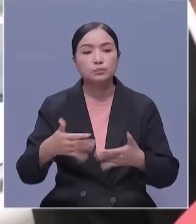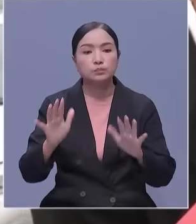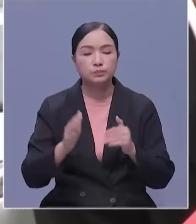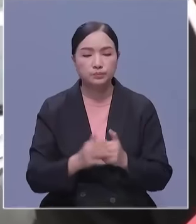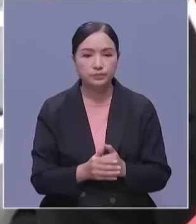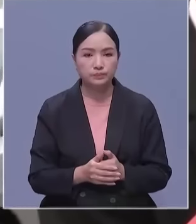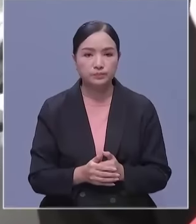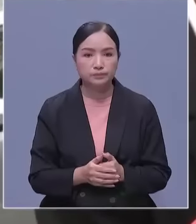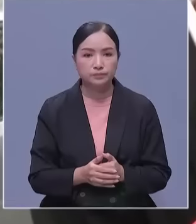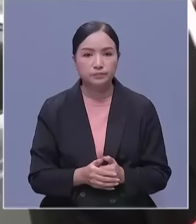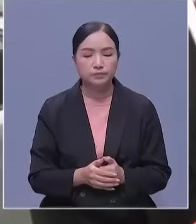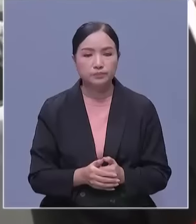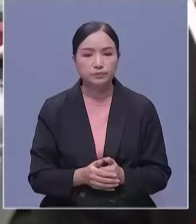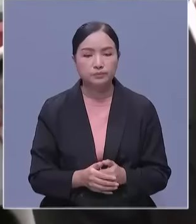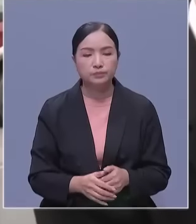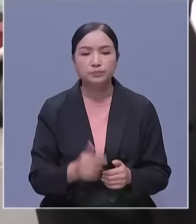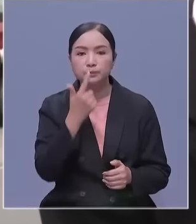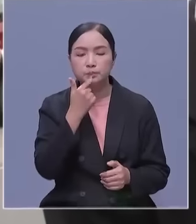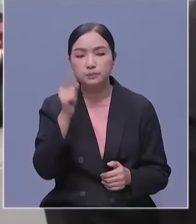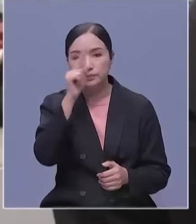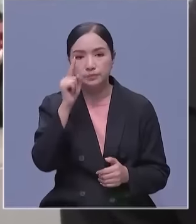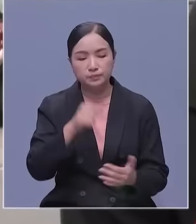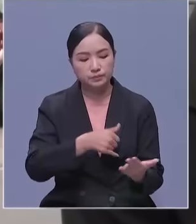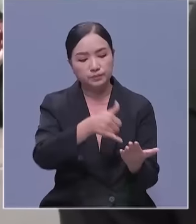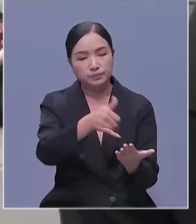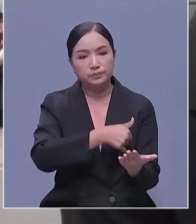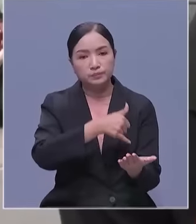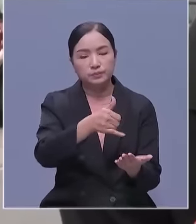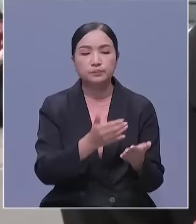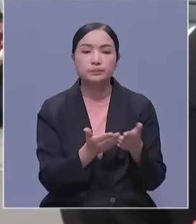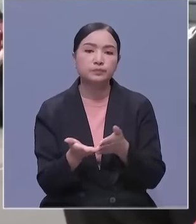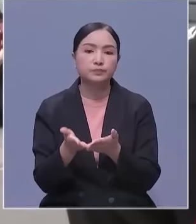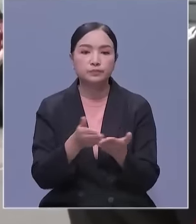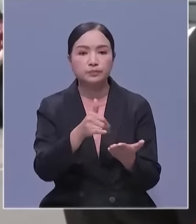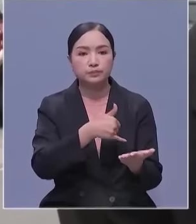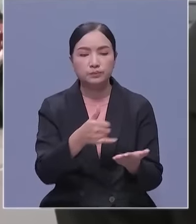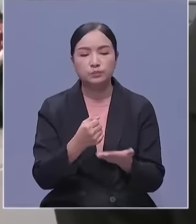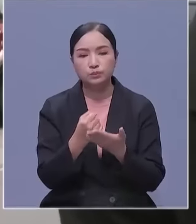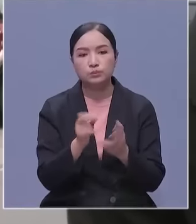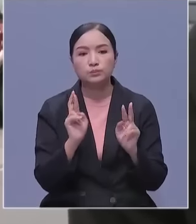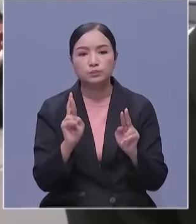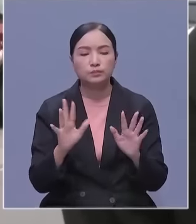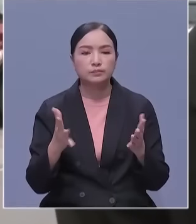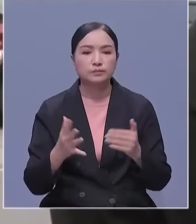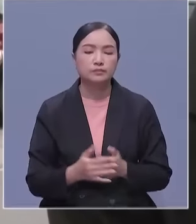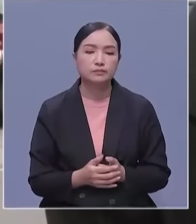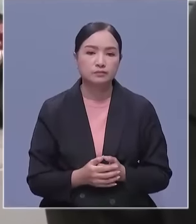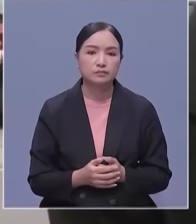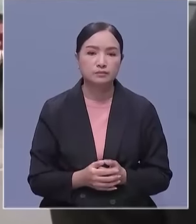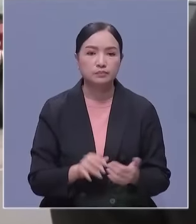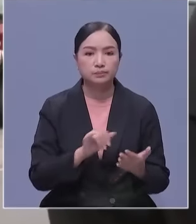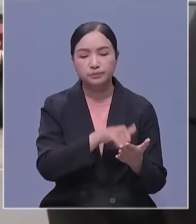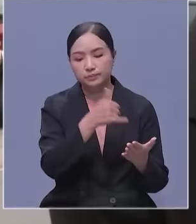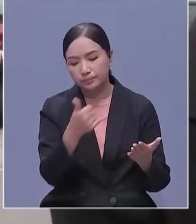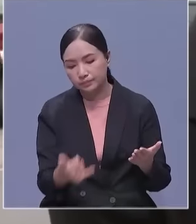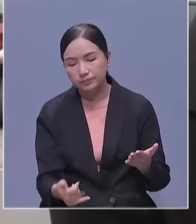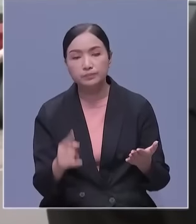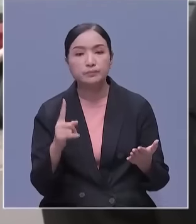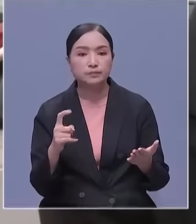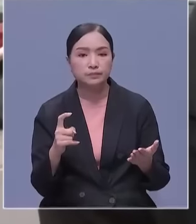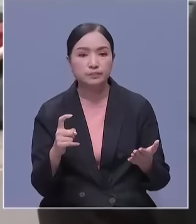ยปล่อยให้ผู้ตายคือแตงโมเนี่ยเดินไปเดินมาบนเรือไม่ช่วยกันระมัดระวังจนเป็นเหตุให้แตงโมถึงแก่ความต